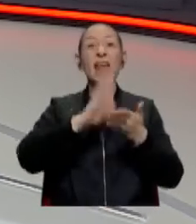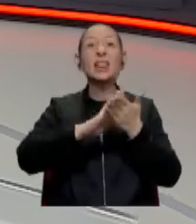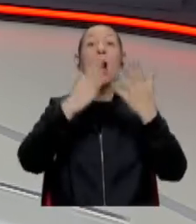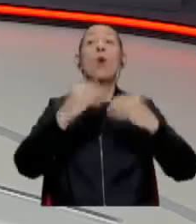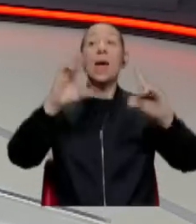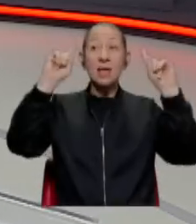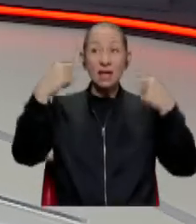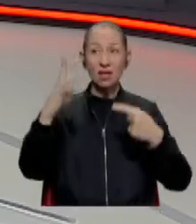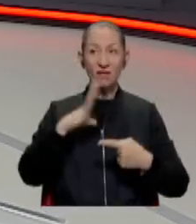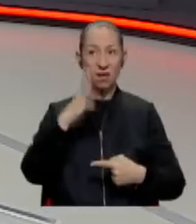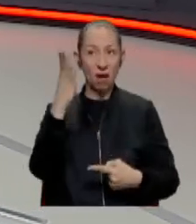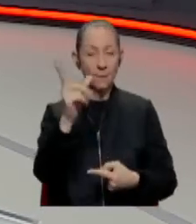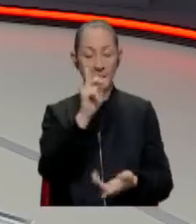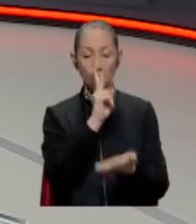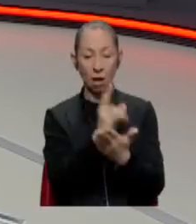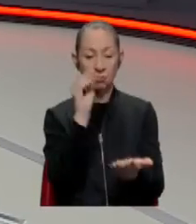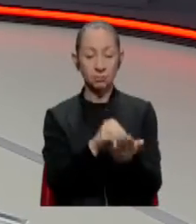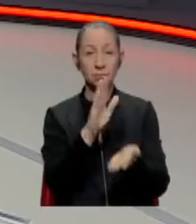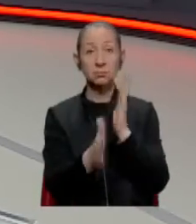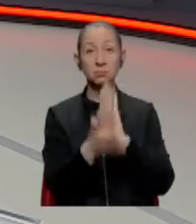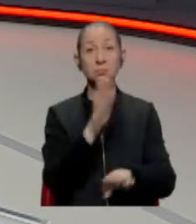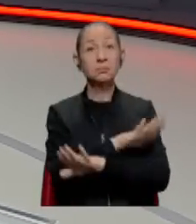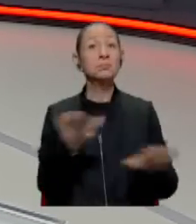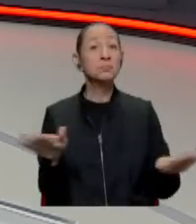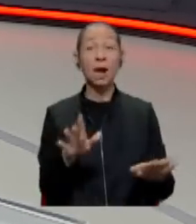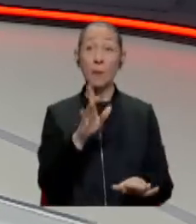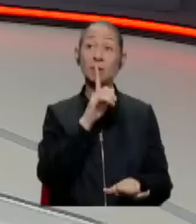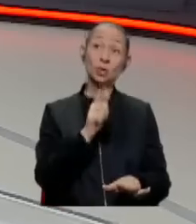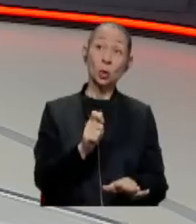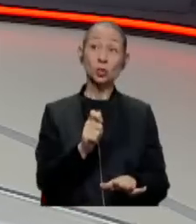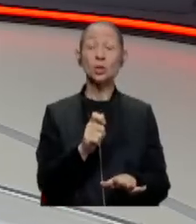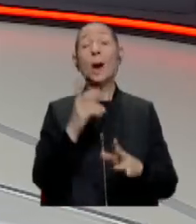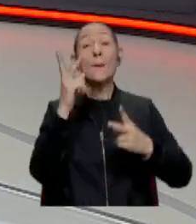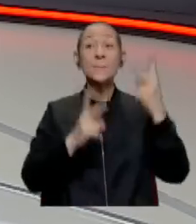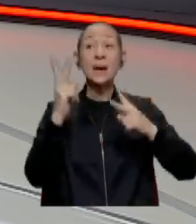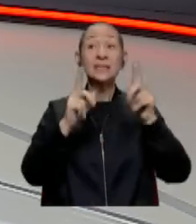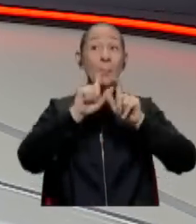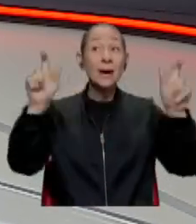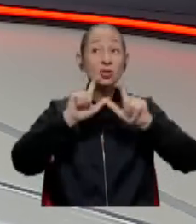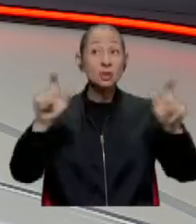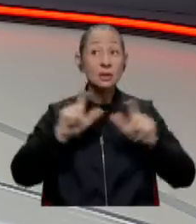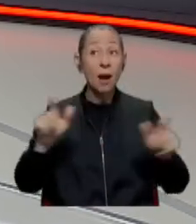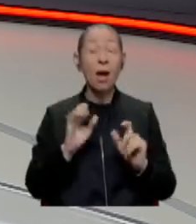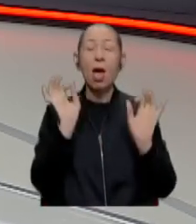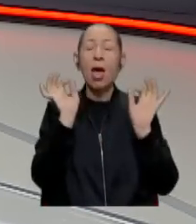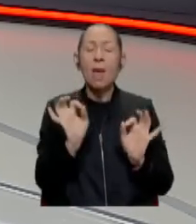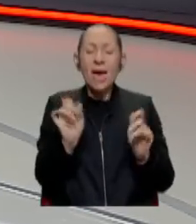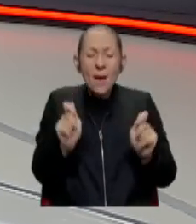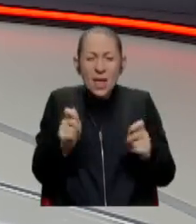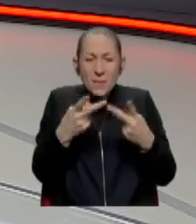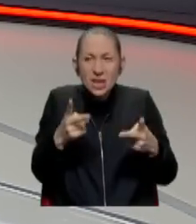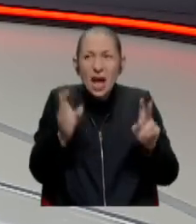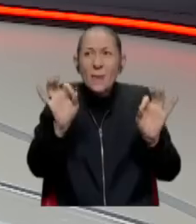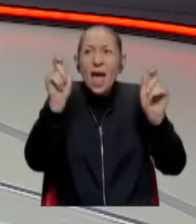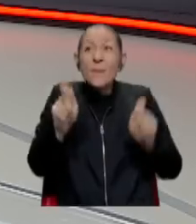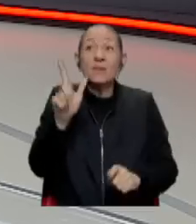yap bir kararname bitti gitti gitti ama vaat Üstelik bazı başlıklar hemen yapılabilecek hemen